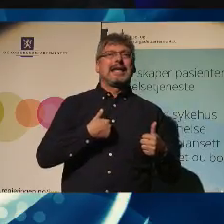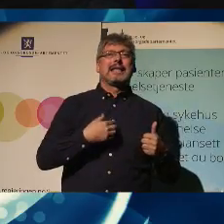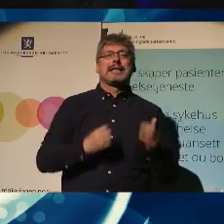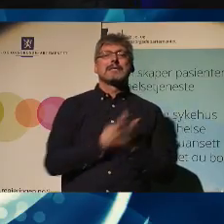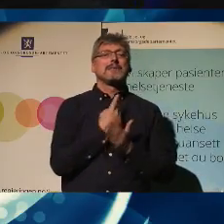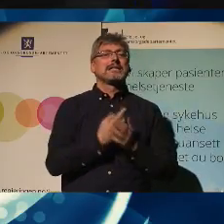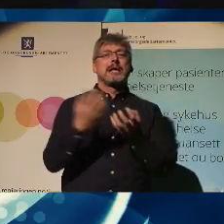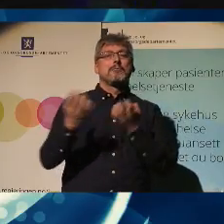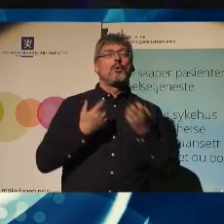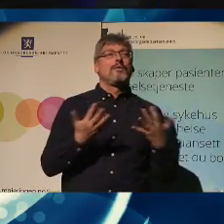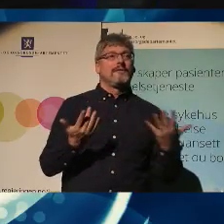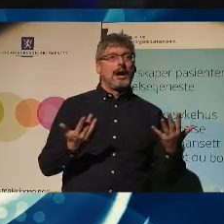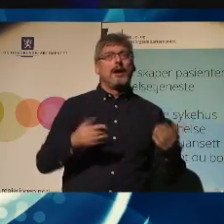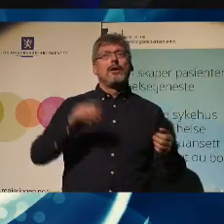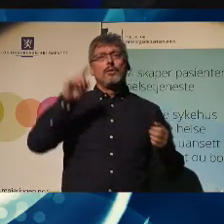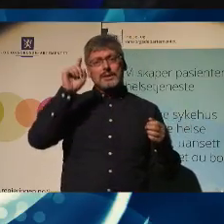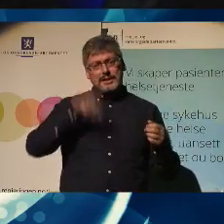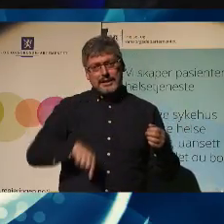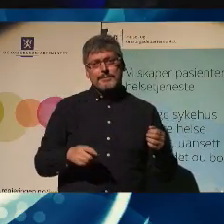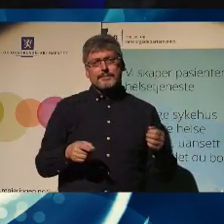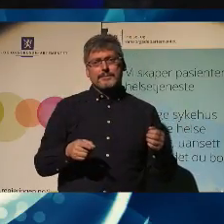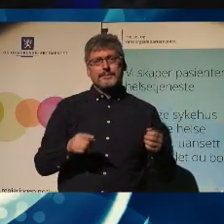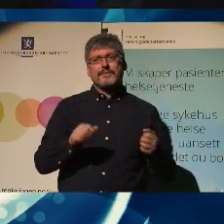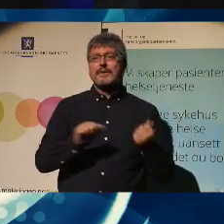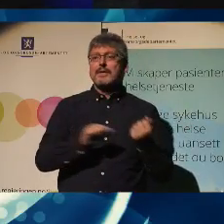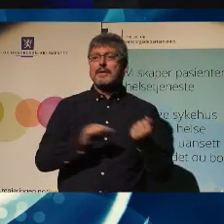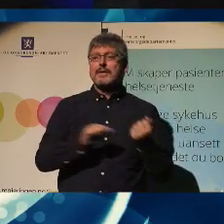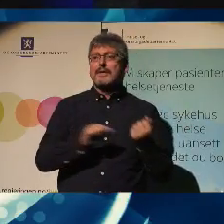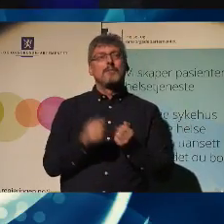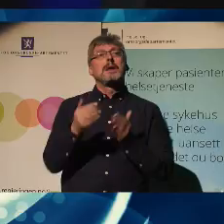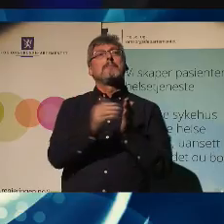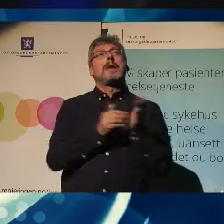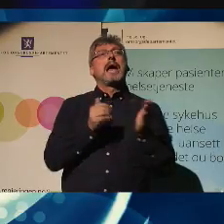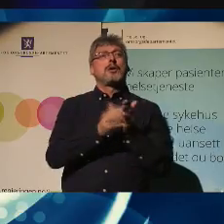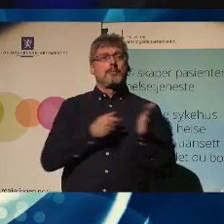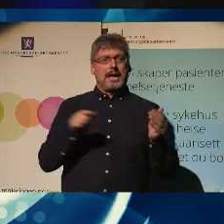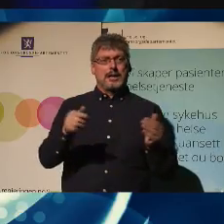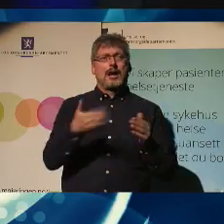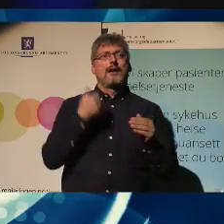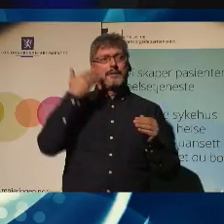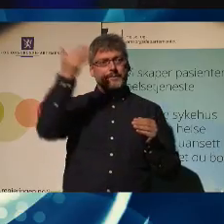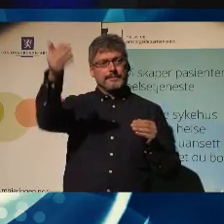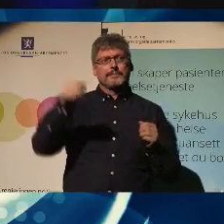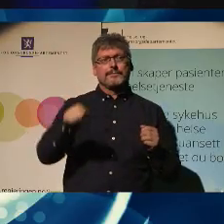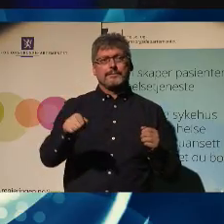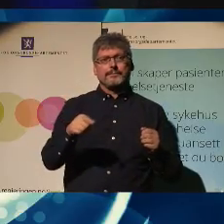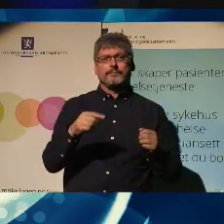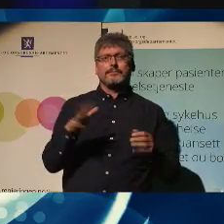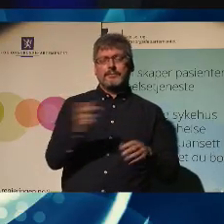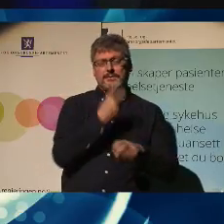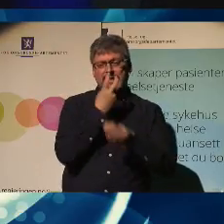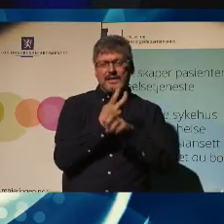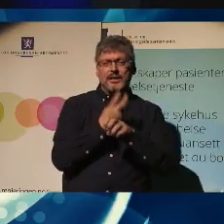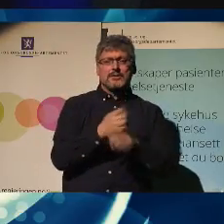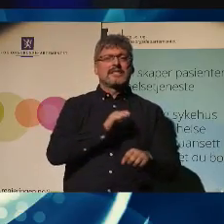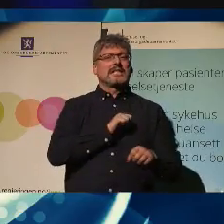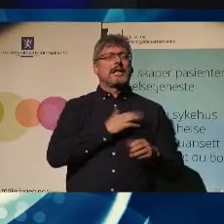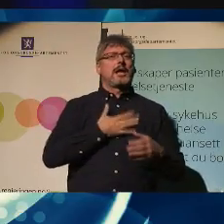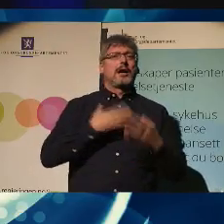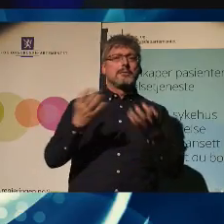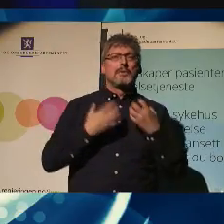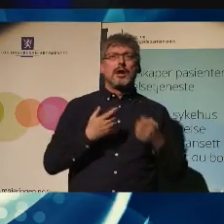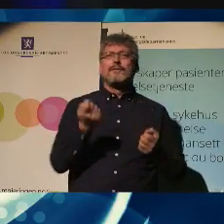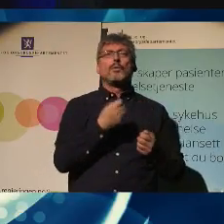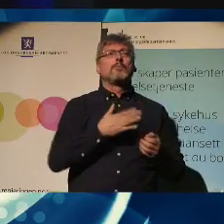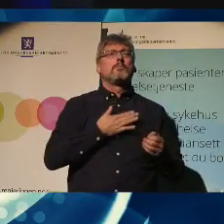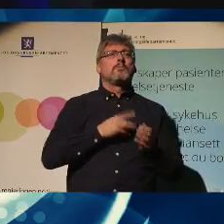Og det naturlig at også kommer inn i helsetjenesten fremover. Ta hensyn til hva du selv har behov for. Noen har lyst til å